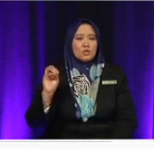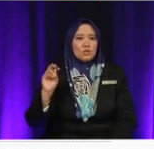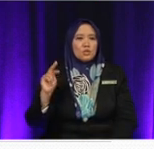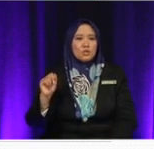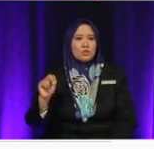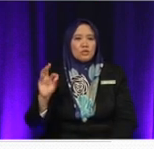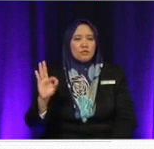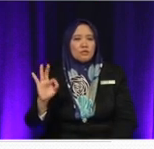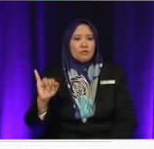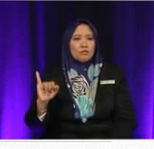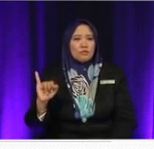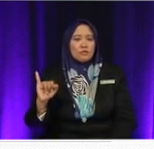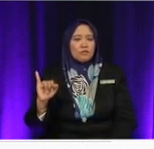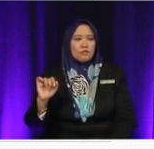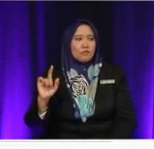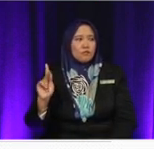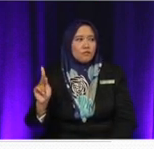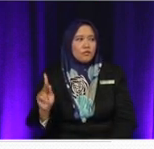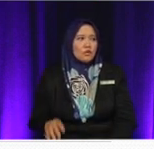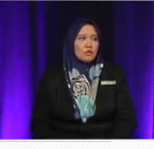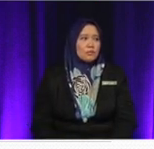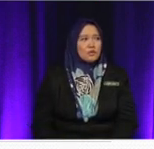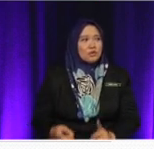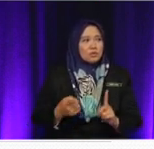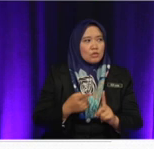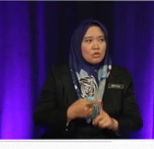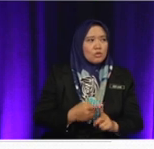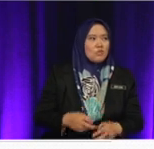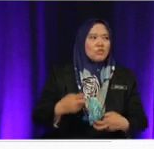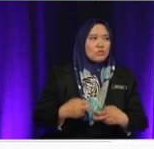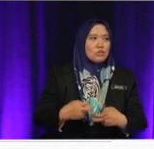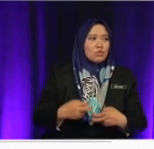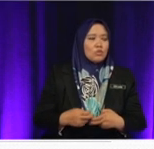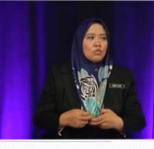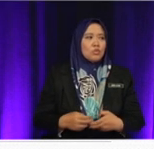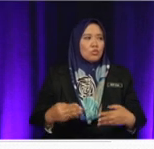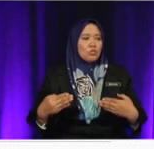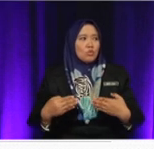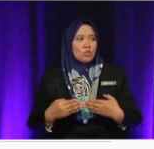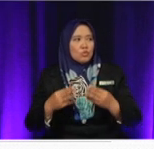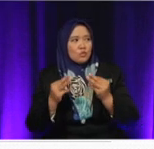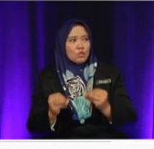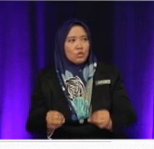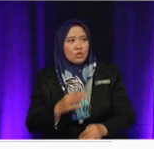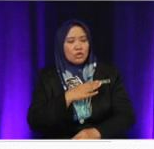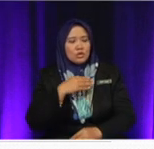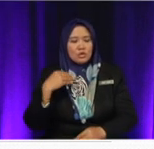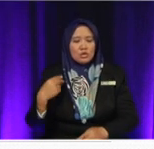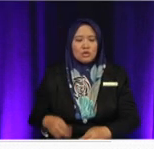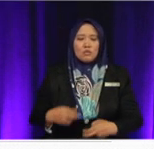hubungan manusia itu secara umum dan yang kedua ialah konflik berkaitan tugas. Okey dan seterusnya dalam